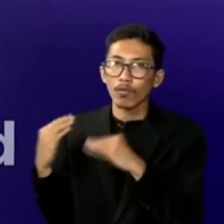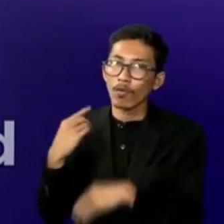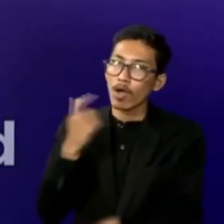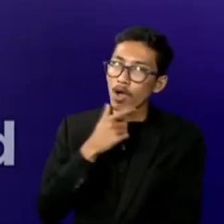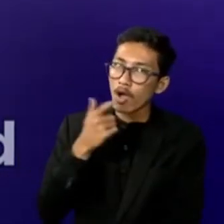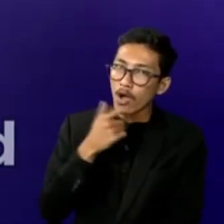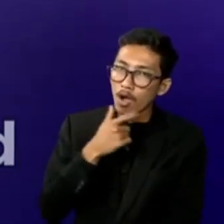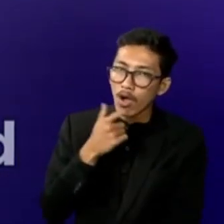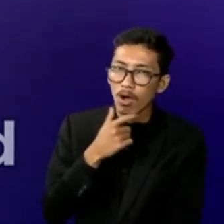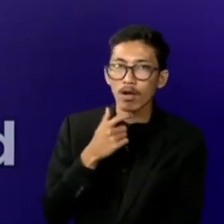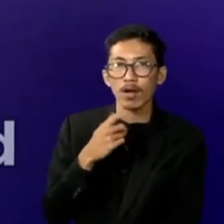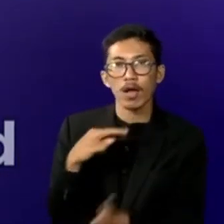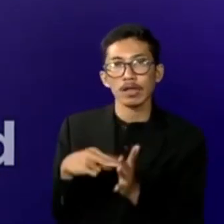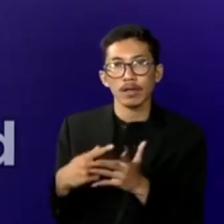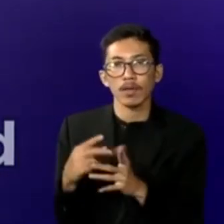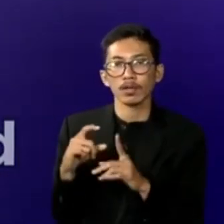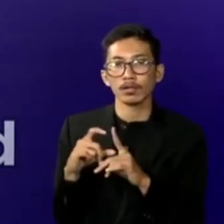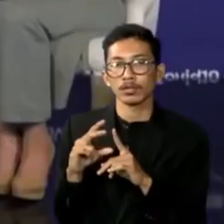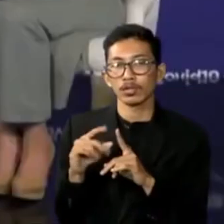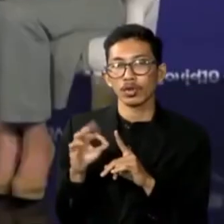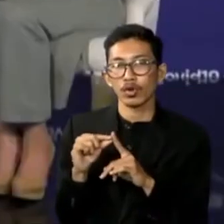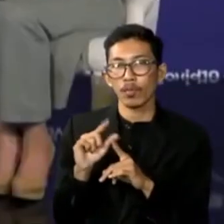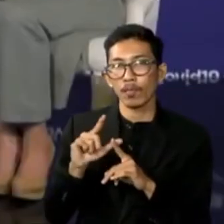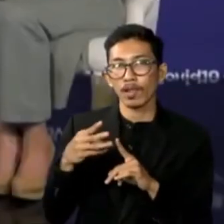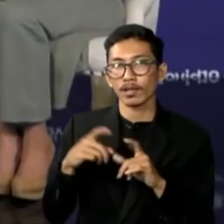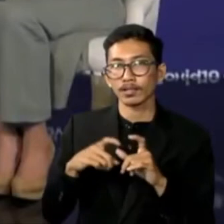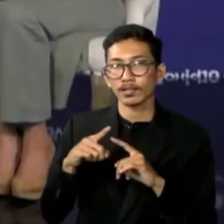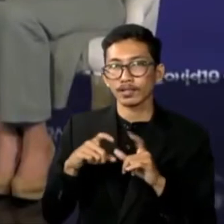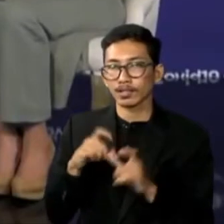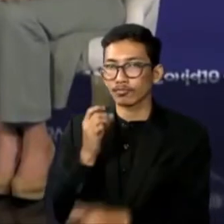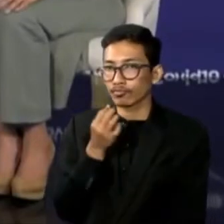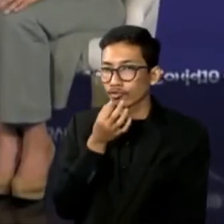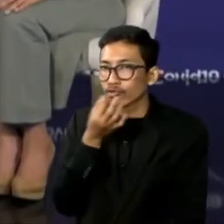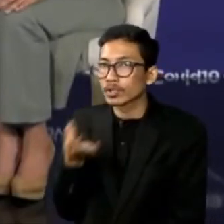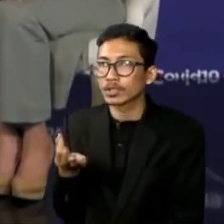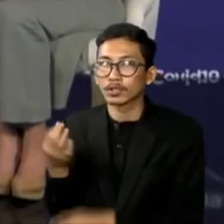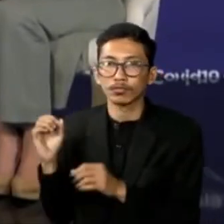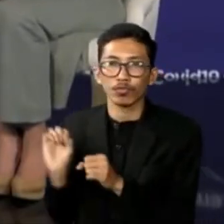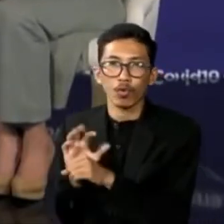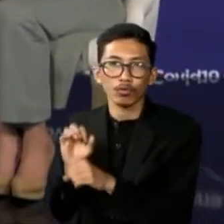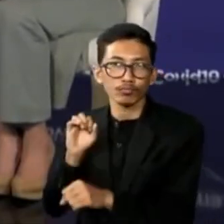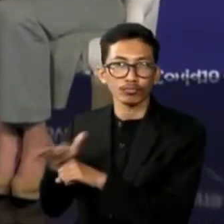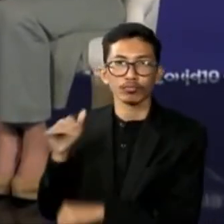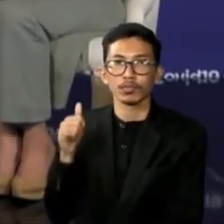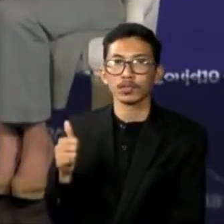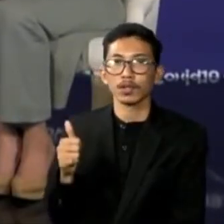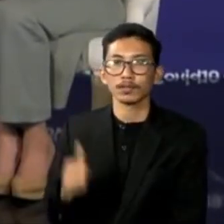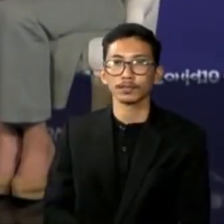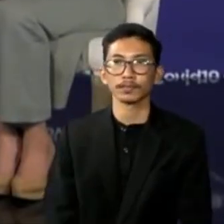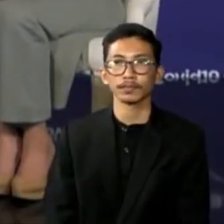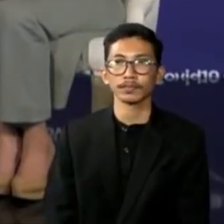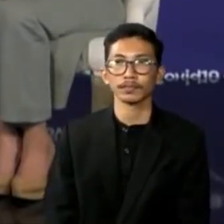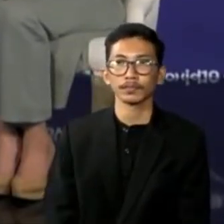tidak dan sebagainya airnya droplet terjadi ini yang bisa menjadi celah penularannya terbaik dari harus jadi pengekor atur lagi mungkin batu